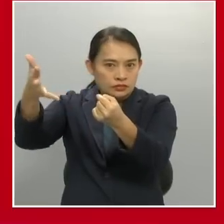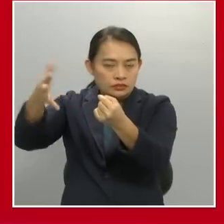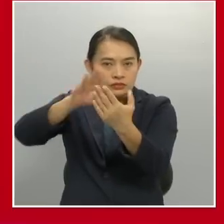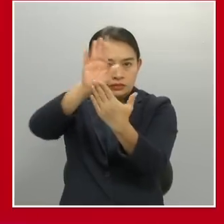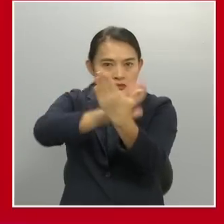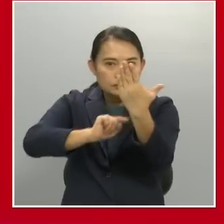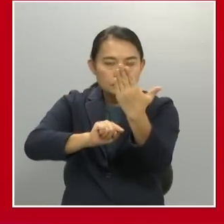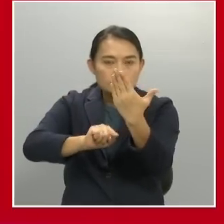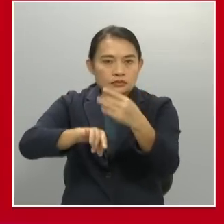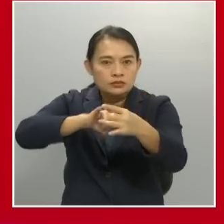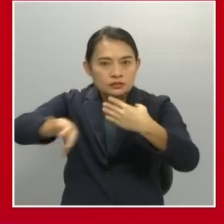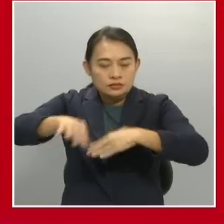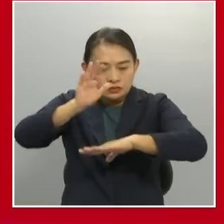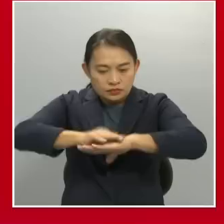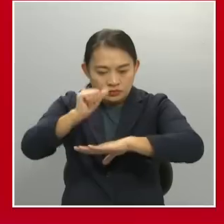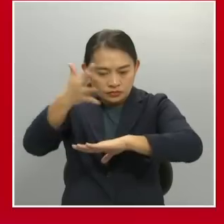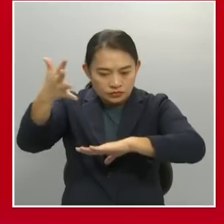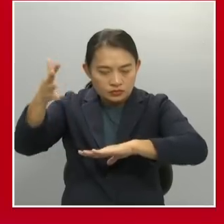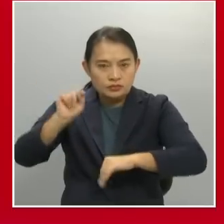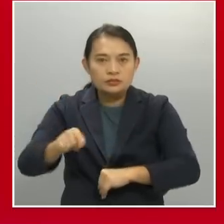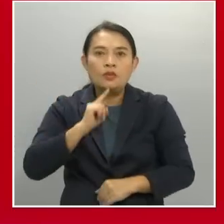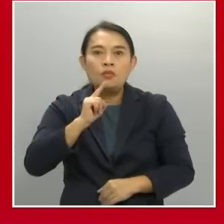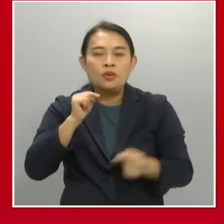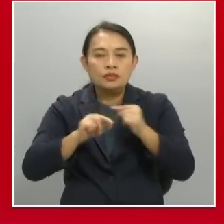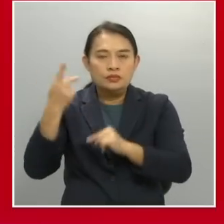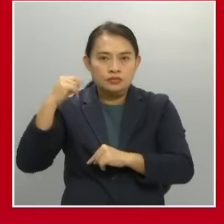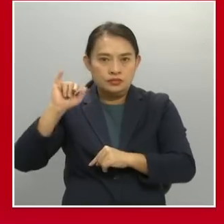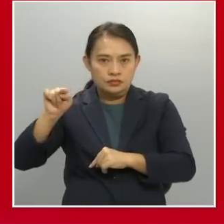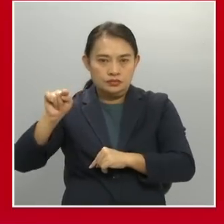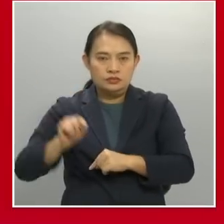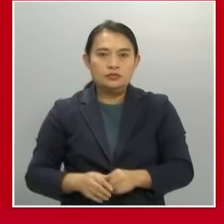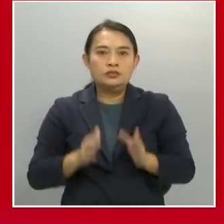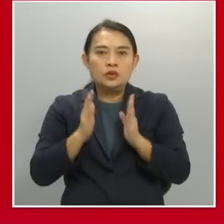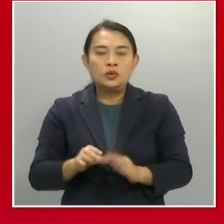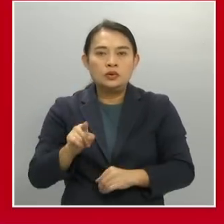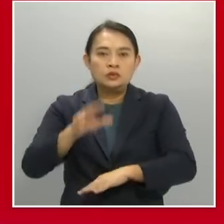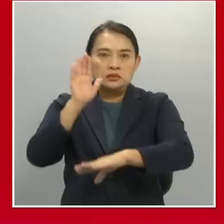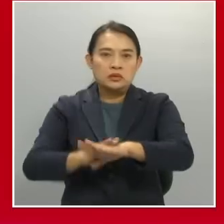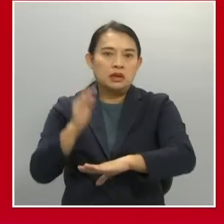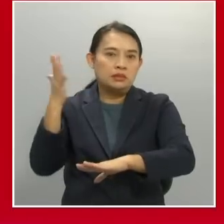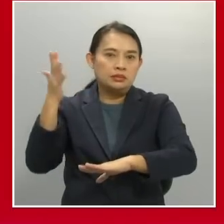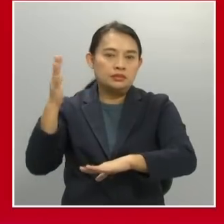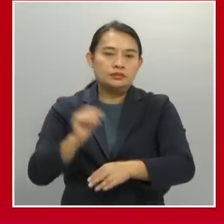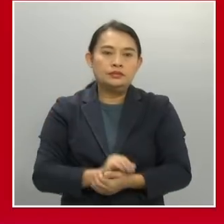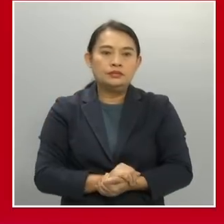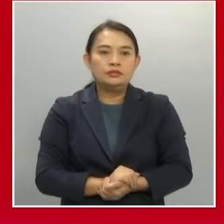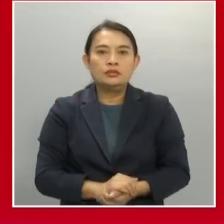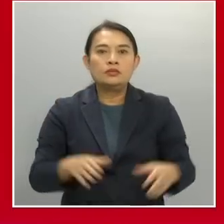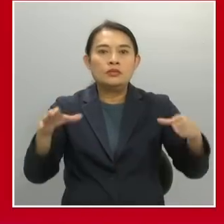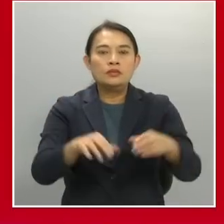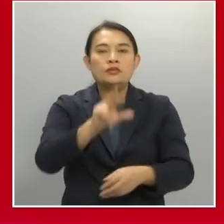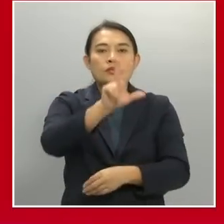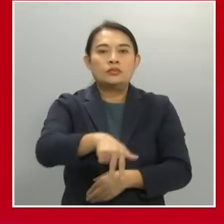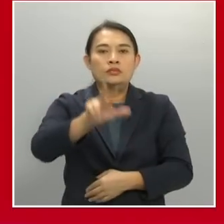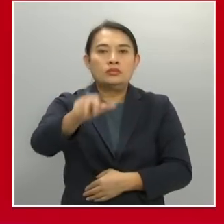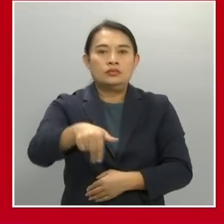สามารถนี่เป็นการรับน้องกล่าวหาพลเอกประยุทธ์เป็นผู้ไร้ความสามารถนะอันนี้ในส่วนเพื่อไทยแต่ที่